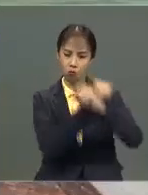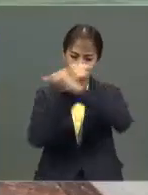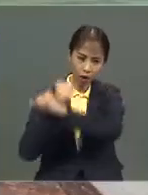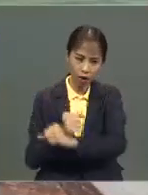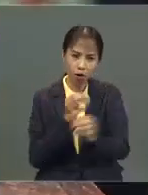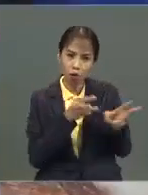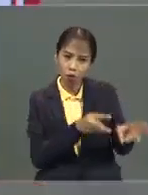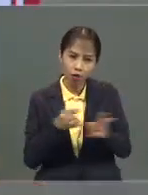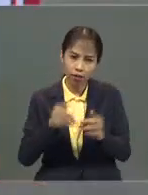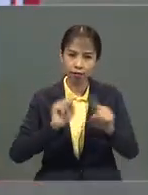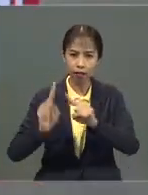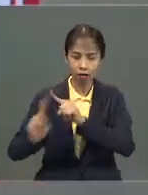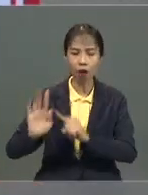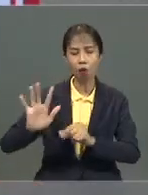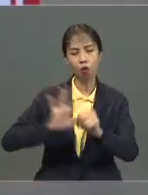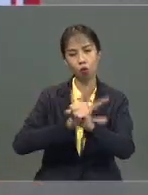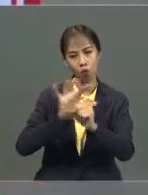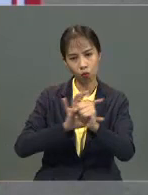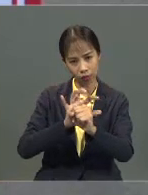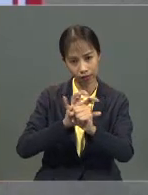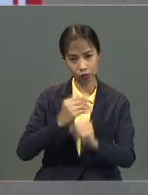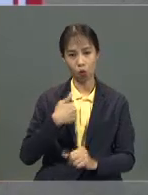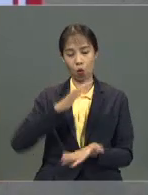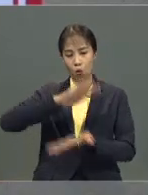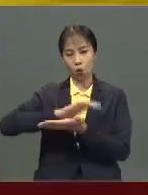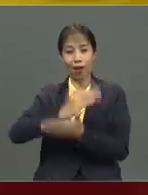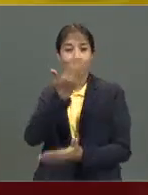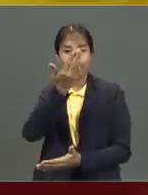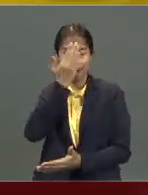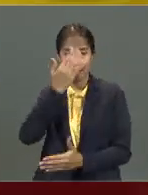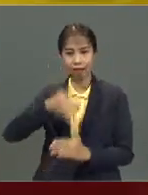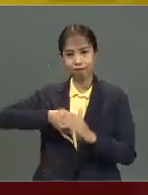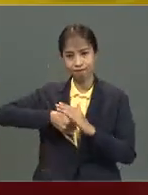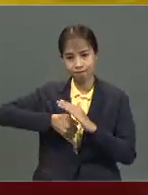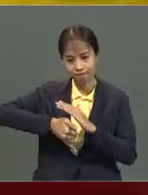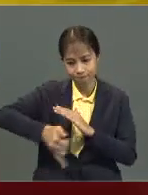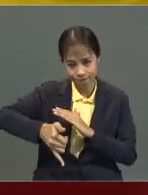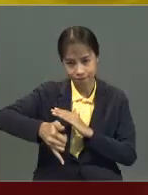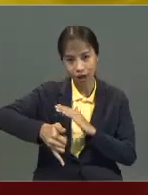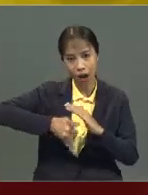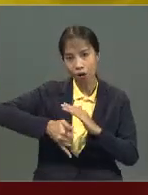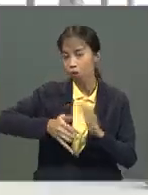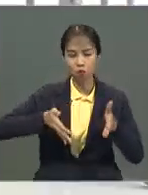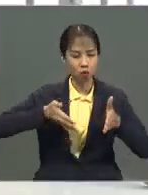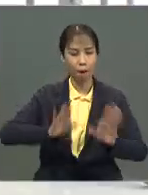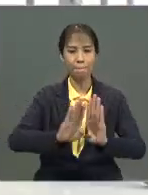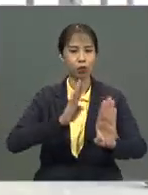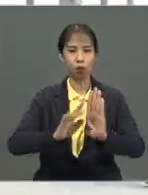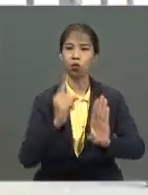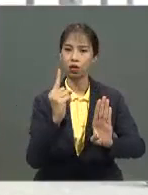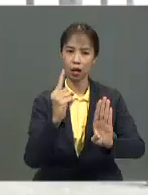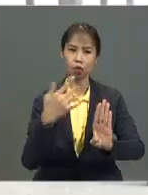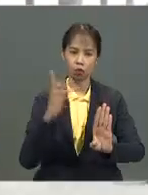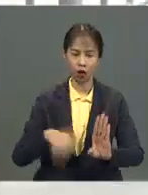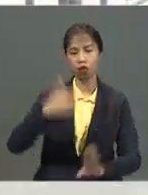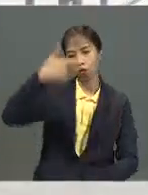แพร่ระบาดของโควิด-19 ตั้งแต่ด้านหน้าโรงเรียนเลยนะคะกำหนดพื้นที่เข้าออกทางเดียวติดตั้งจุดคัดกรองวัดอุณห